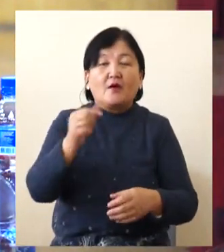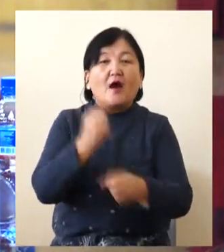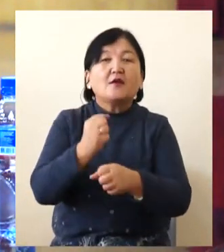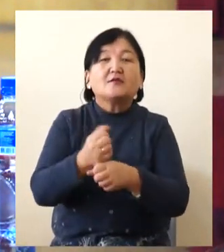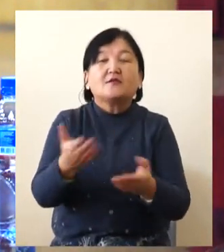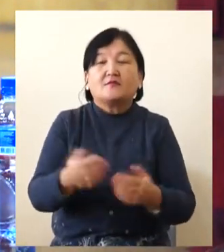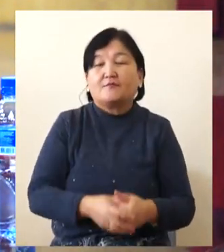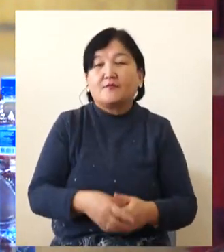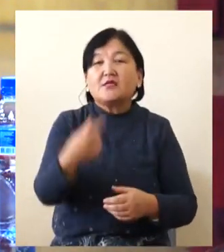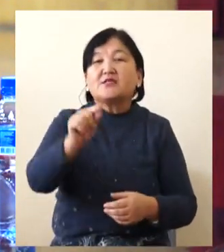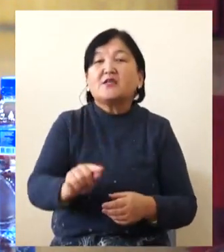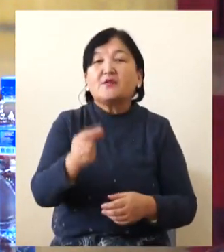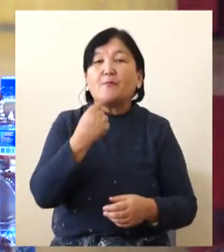байна.